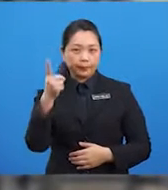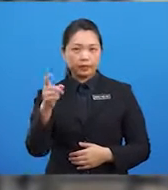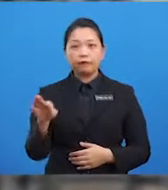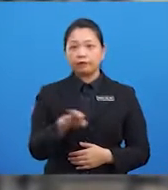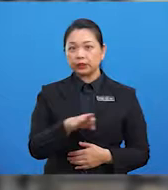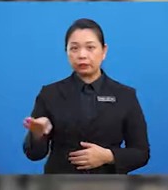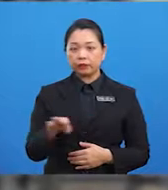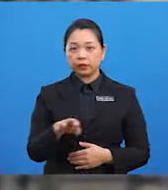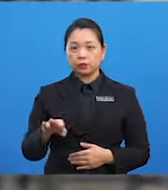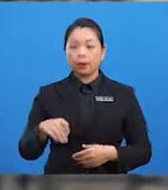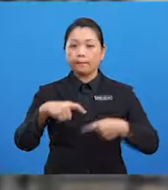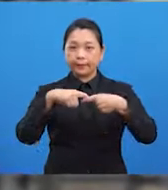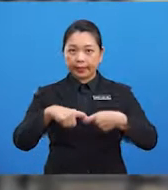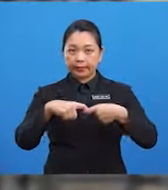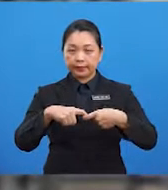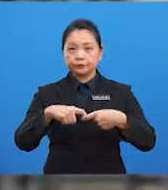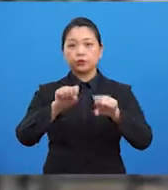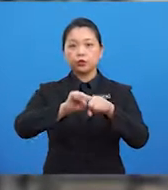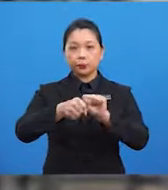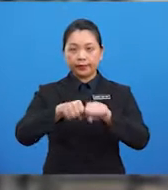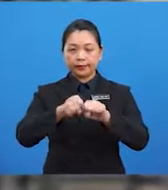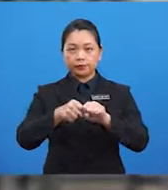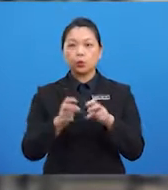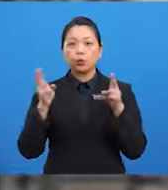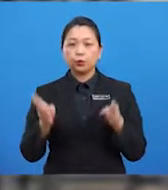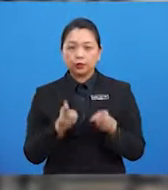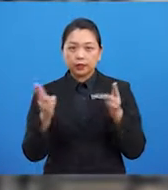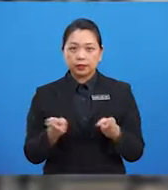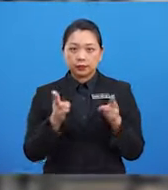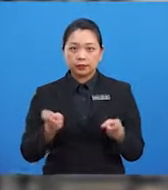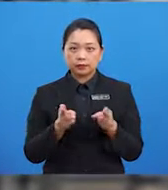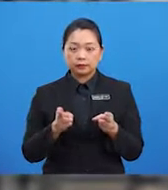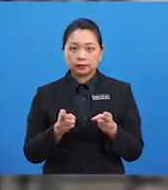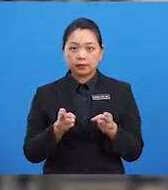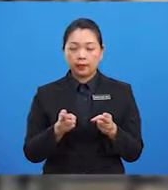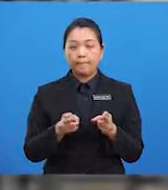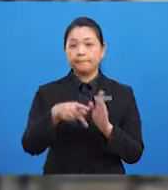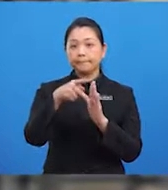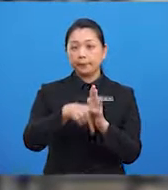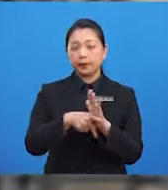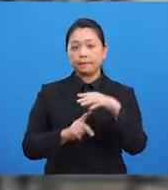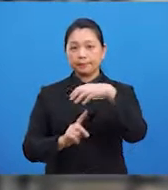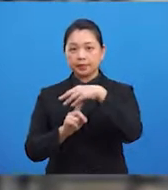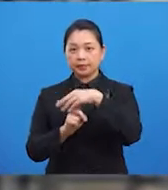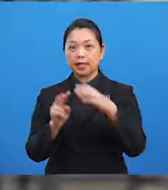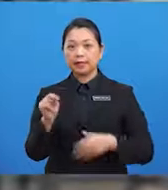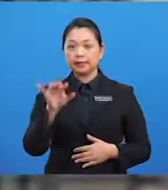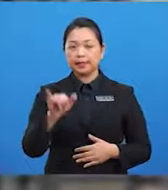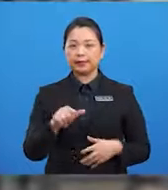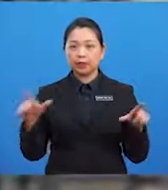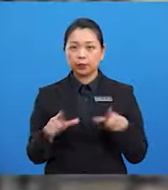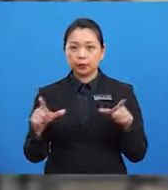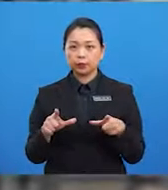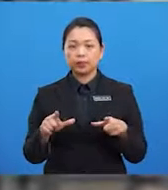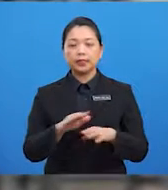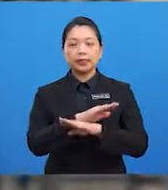faktor-faktor berkaitan supaya usaha-usaha pemasaran yang dilakukan